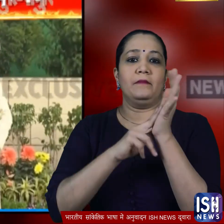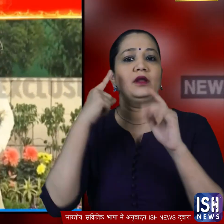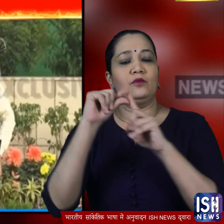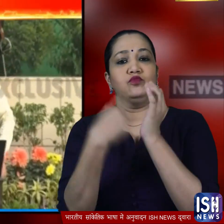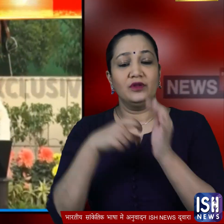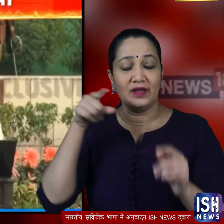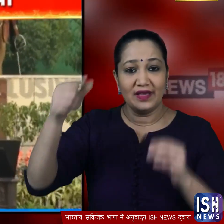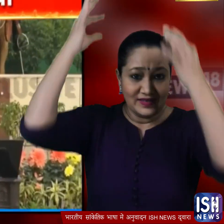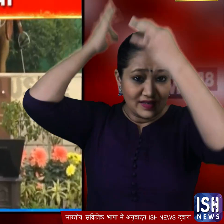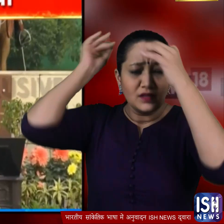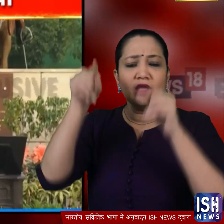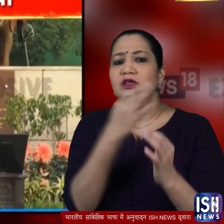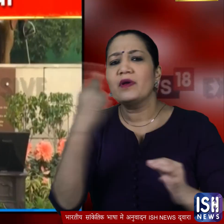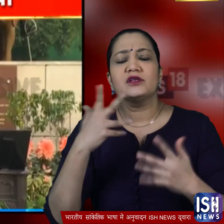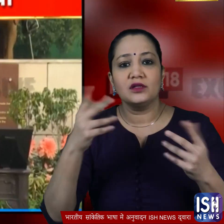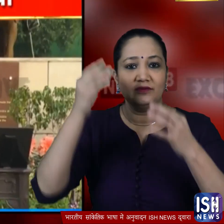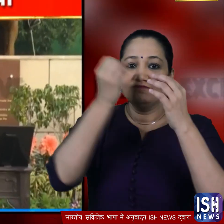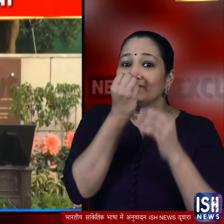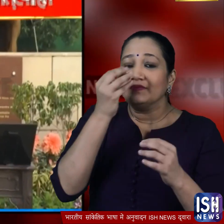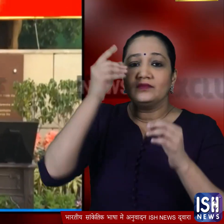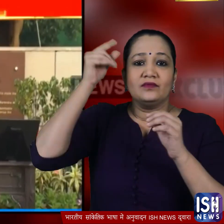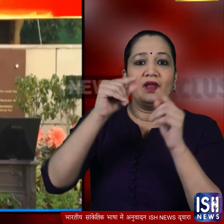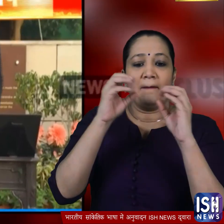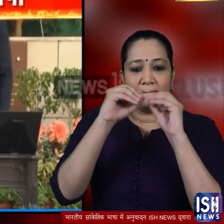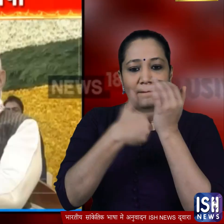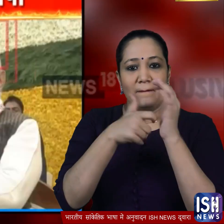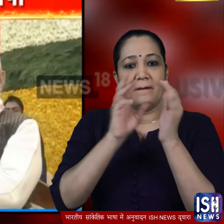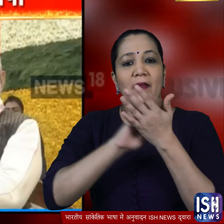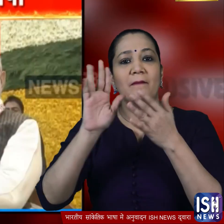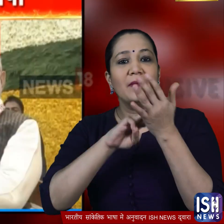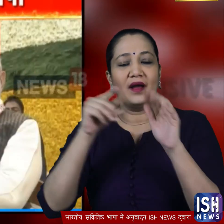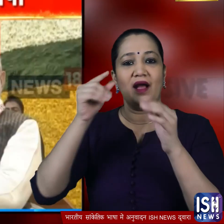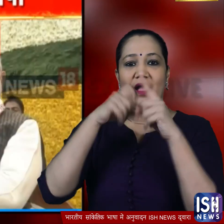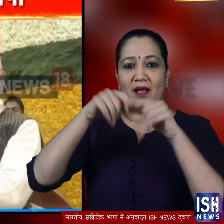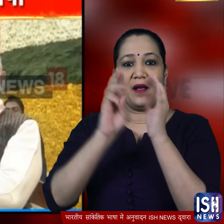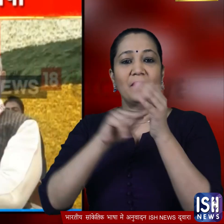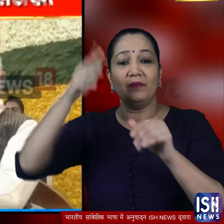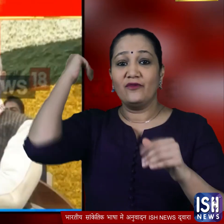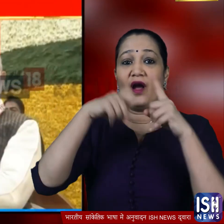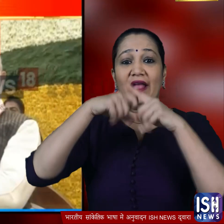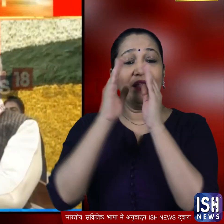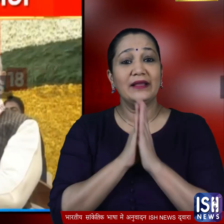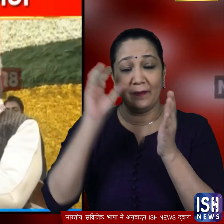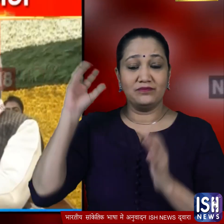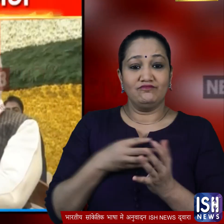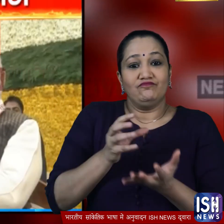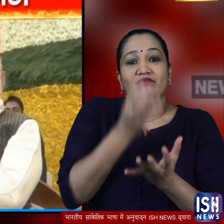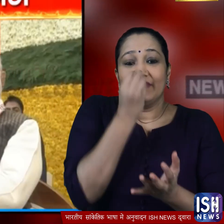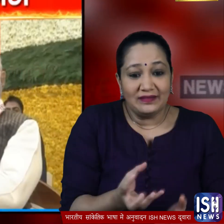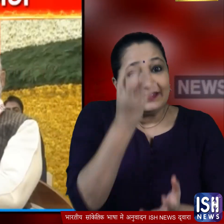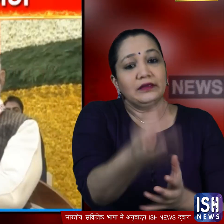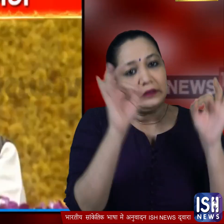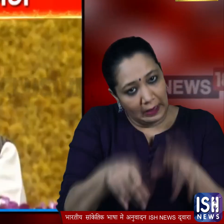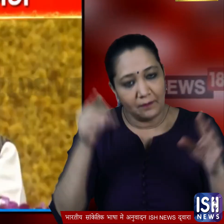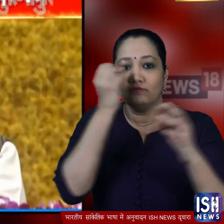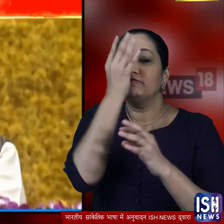सर पर उत्तराखंड की जो टोपी लगाई उसकी खासियत थी उस पर बना ब्रह्म कमल। ये वही फूल है जिसे प्रधानमंत्री केदारनाथ में पूजा के दौरान चढ़ा